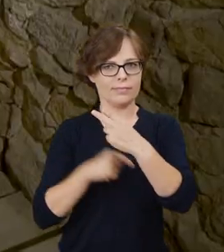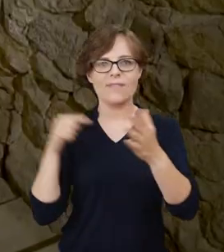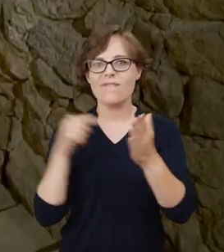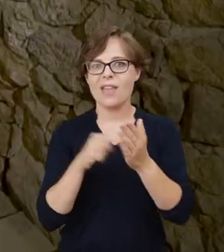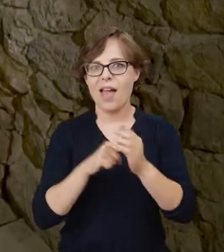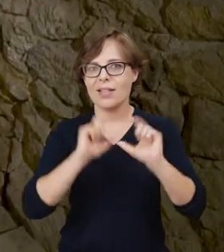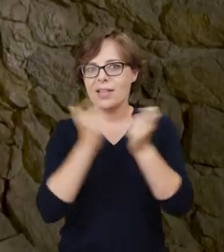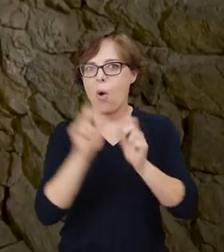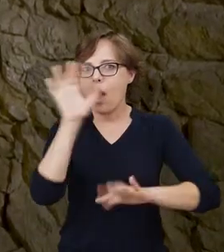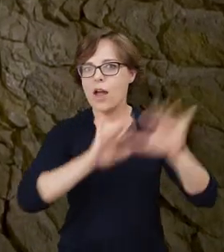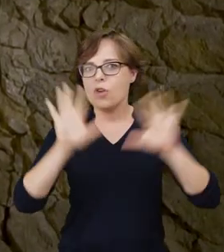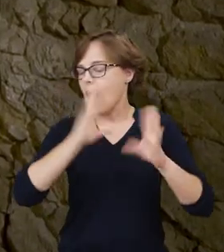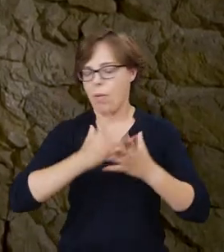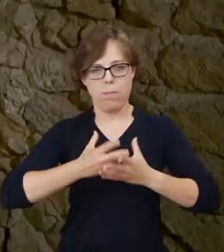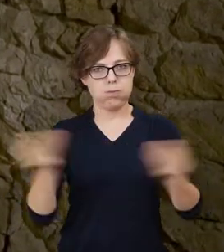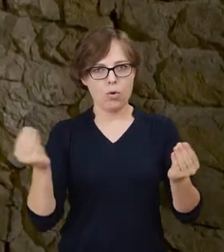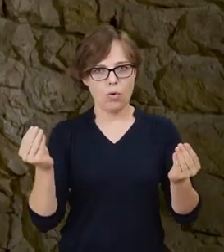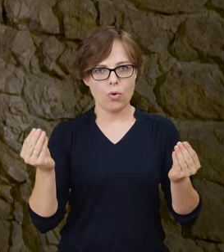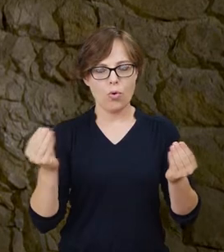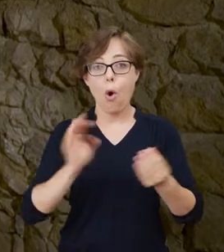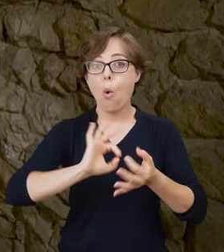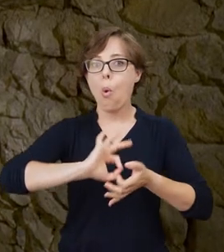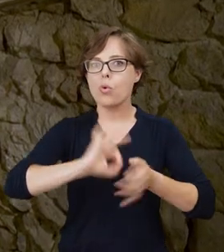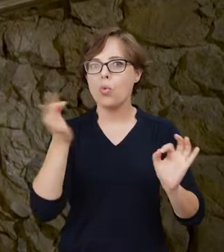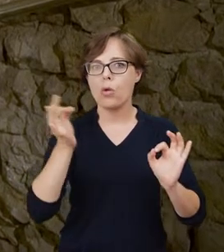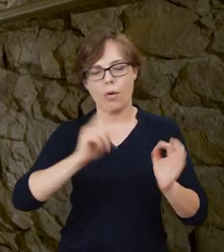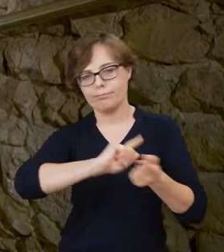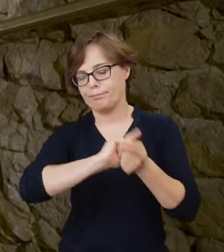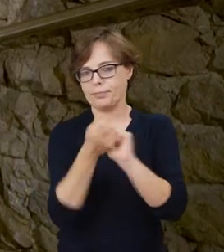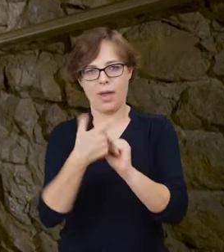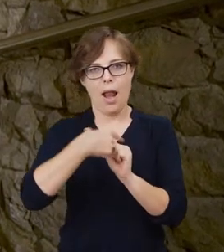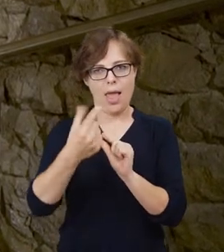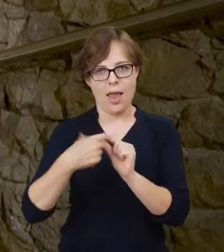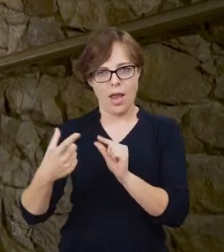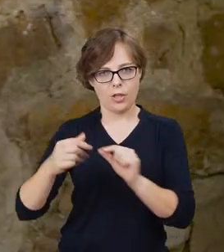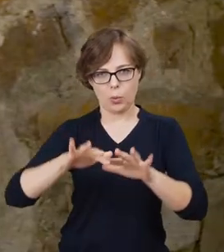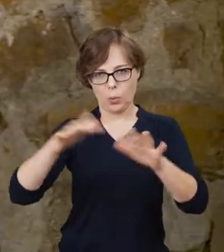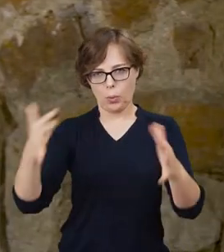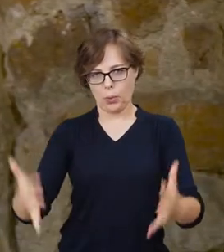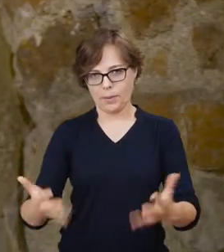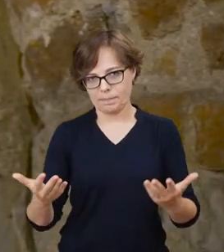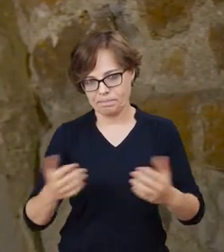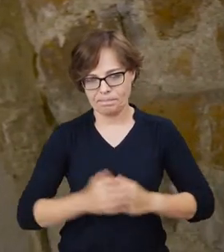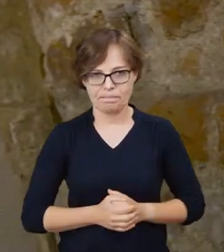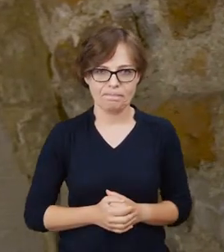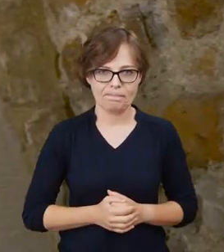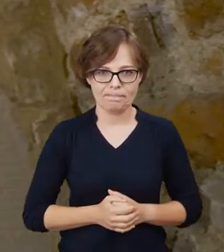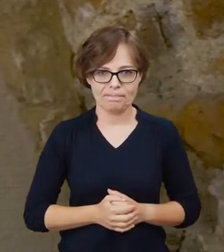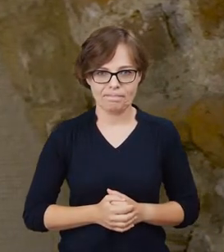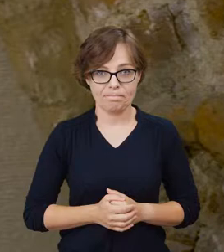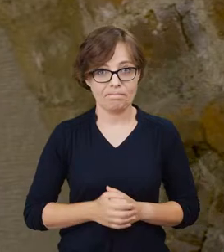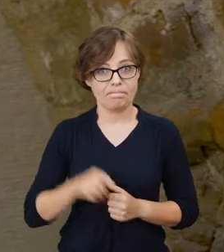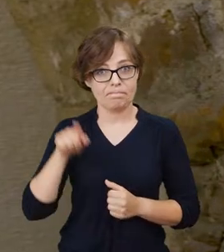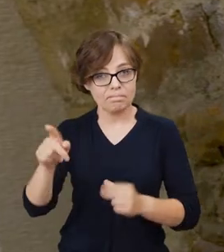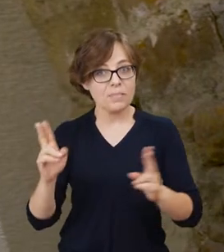piwnic obejrzała się za siebie i wtedy czar prysnął, a zebrane złoto zamieniło